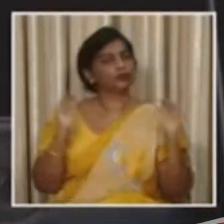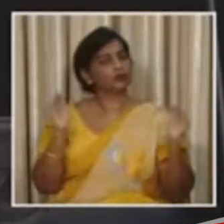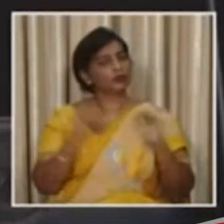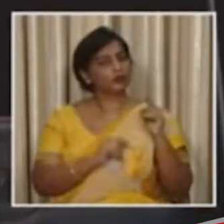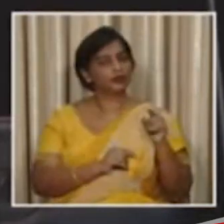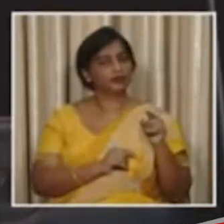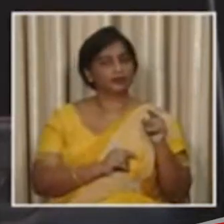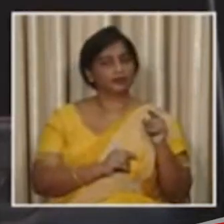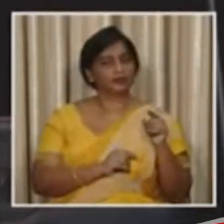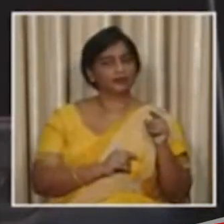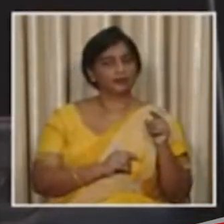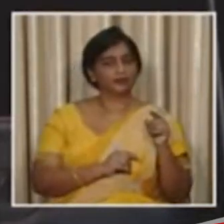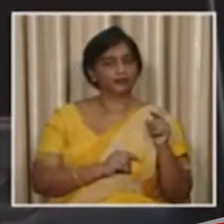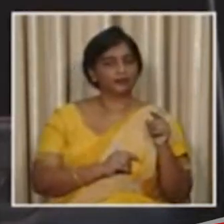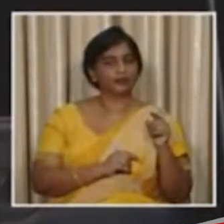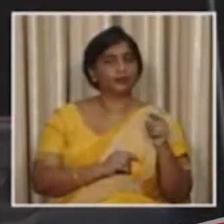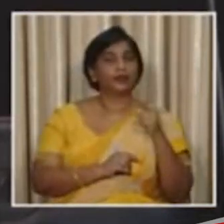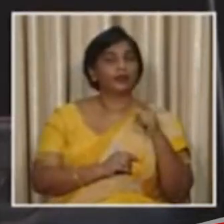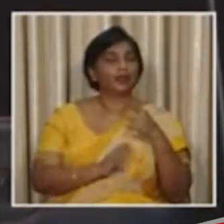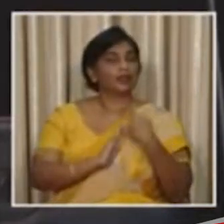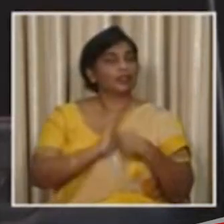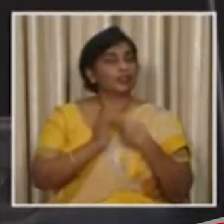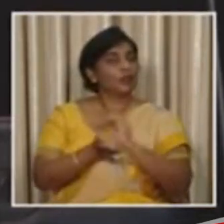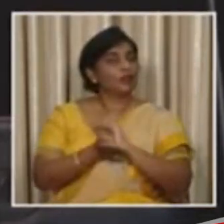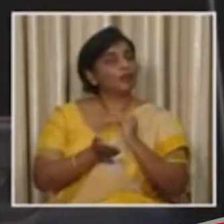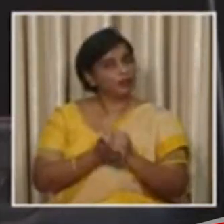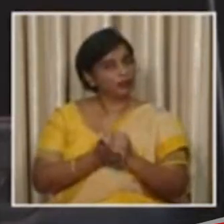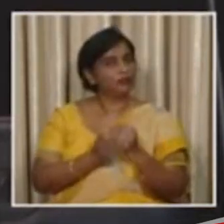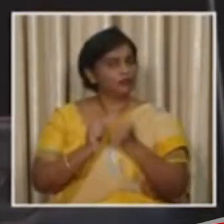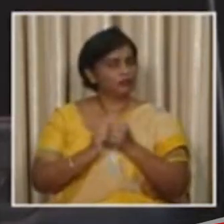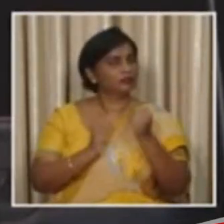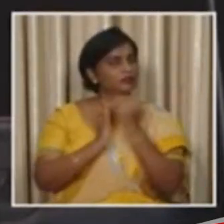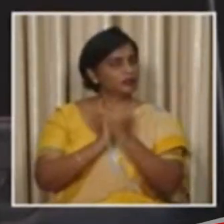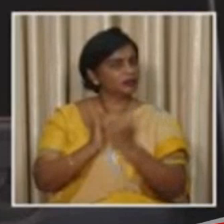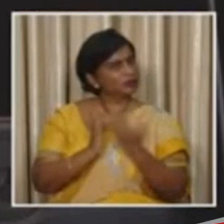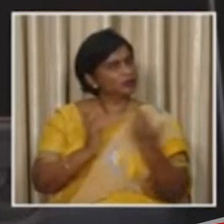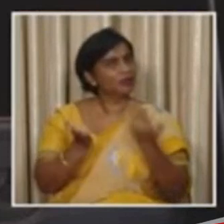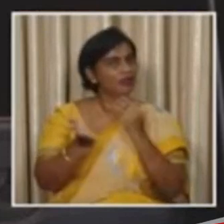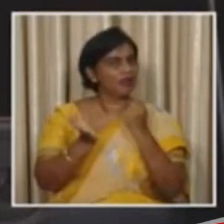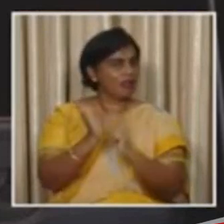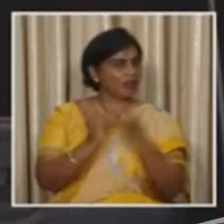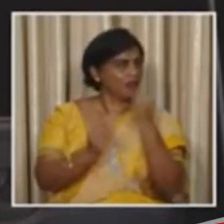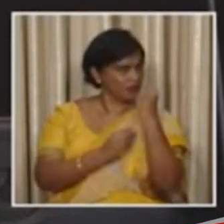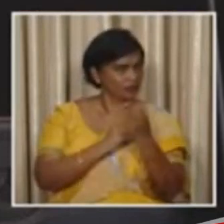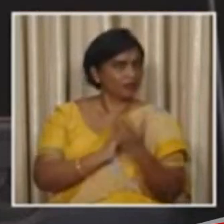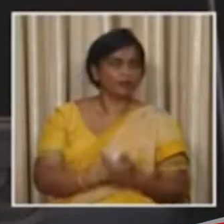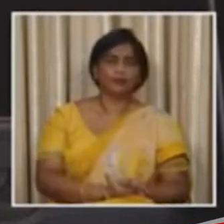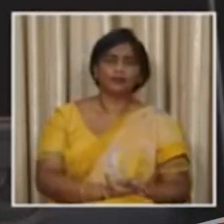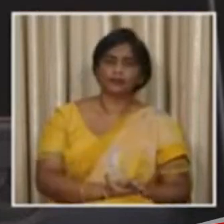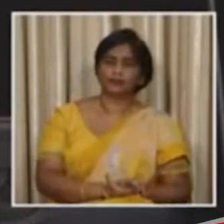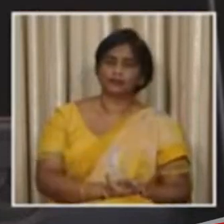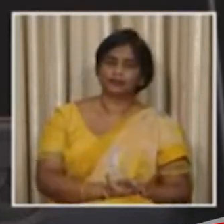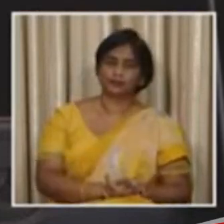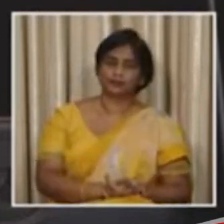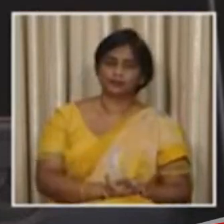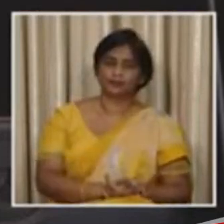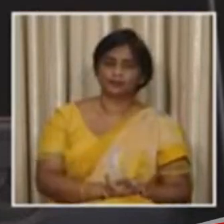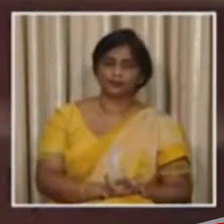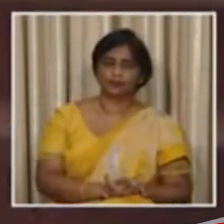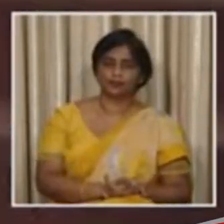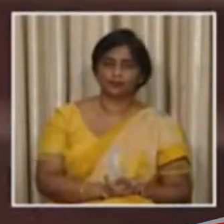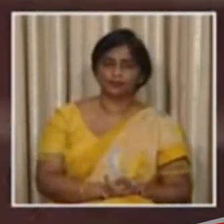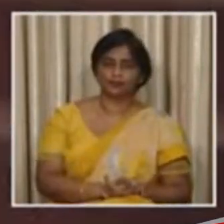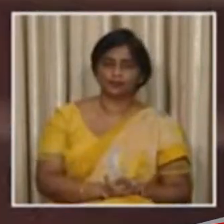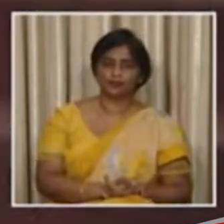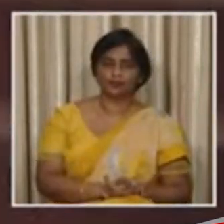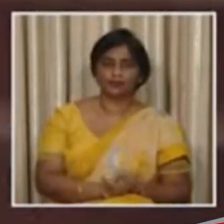මේ මේ ඔබතුමාලගේ දේශීය අරමුදල් වලින් හරි වැඩපිළිවෙලක් කරනවද? සහන නායකටවත් නායක දෙන්න කියලා මම ඇහුවේ. නෑ මම දන්නේ නෑ මෙතුමා ණය